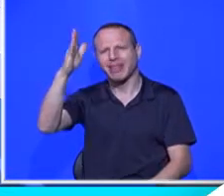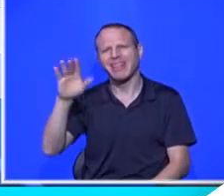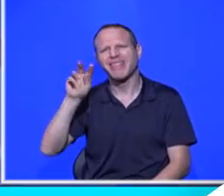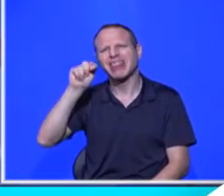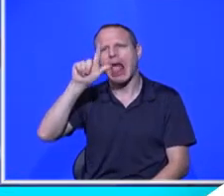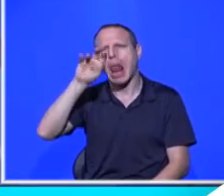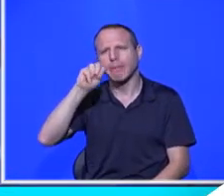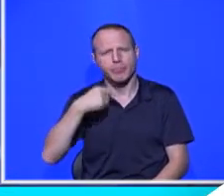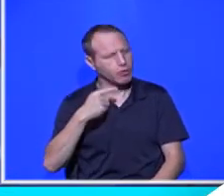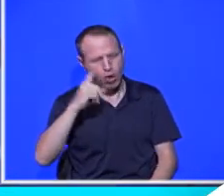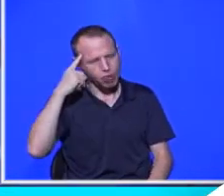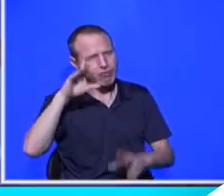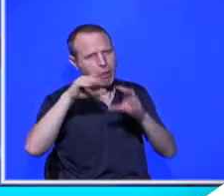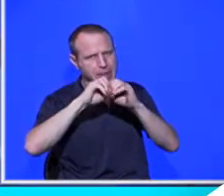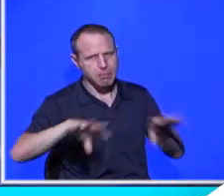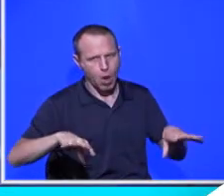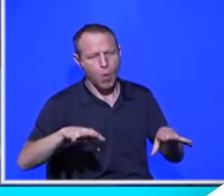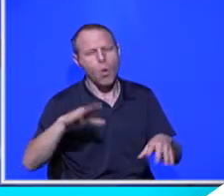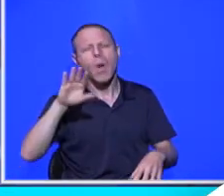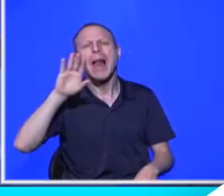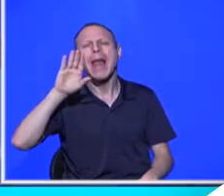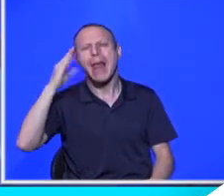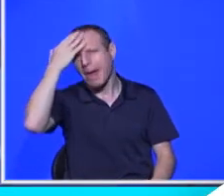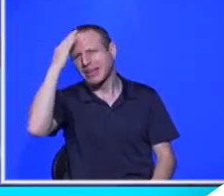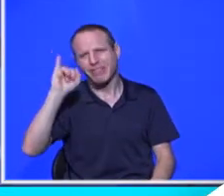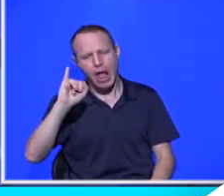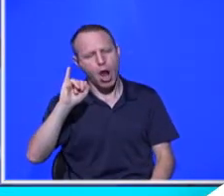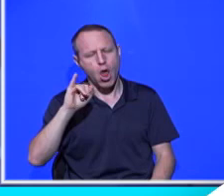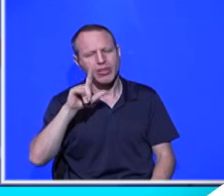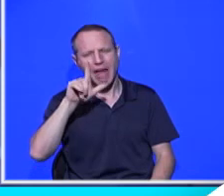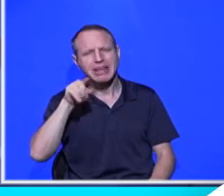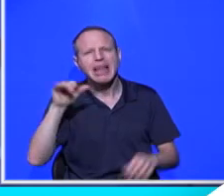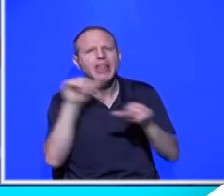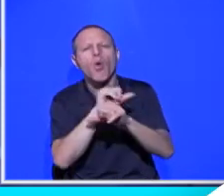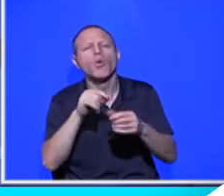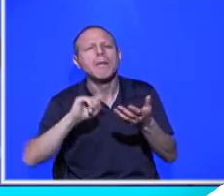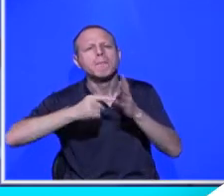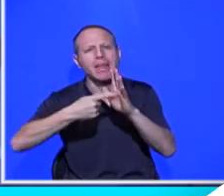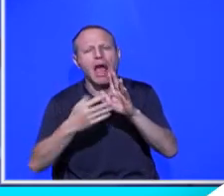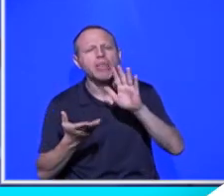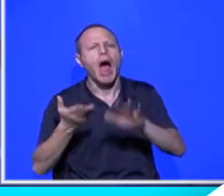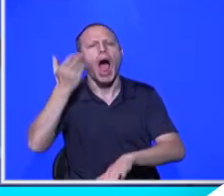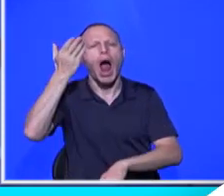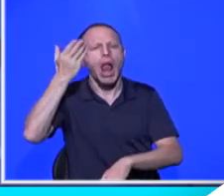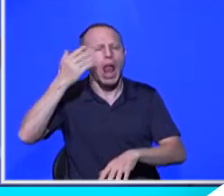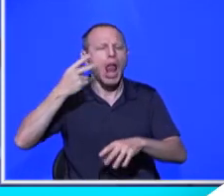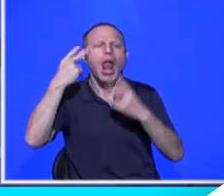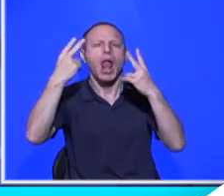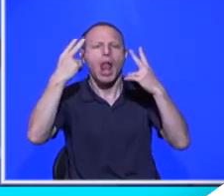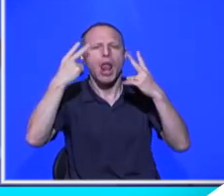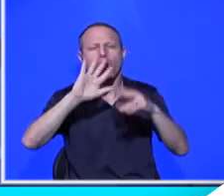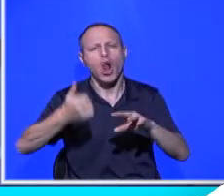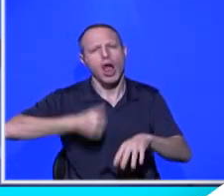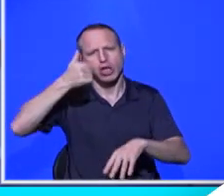חושב שהם יתפרקו לפיד ויעלון, אבל זו טעות. למה זו טעות? כי מטרת העל של כל ראשי המפלגות במדינת ישראל, אולי